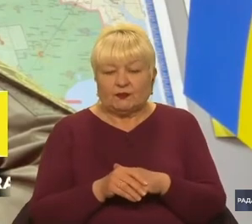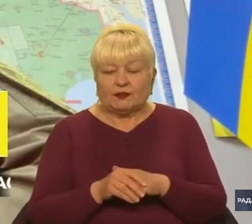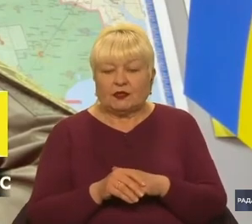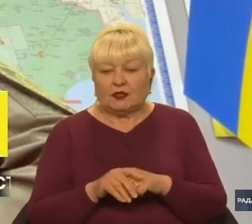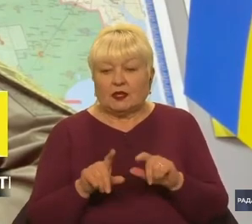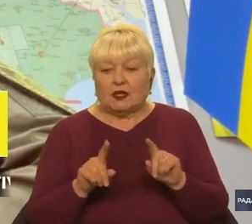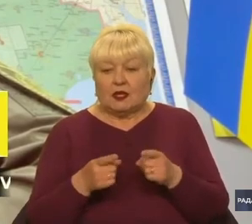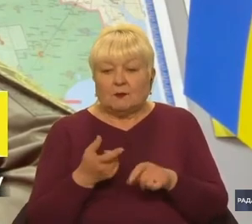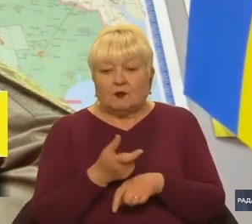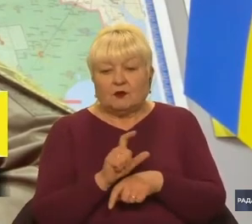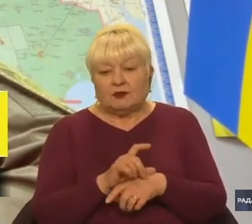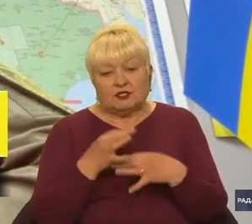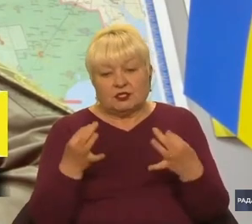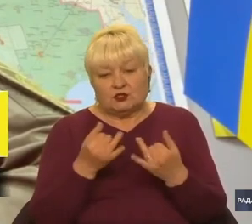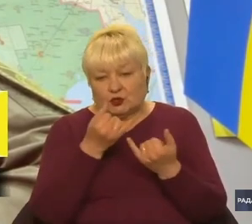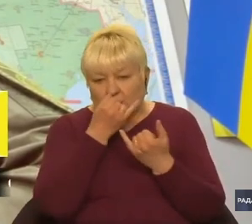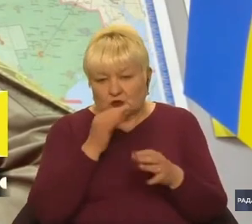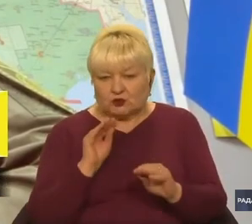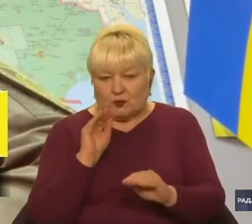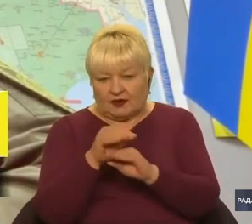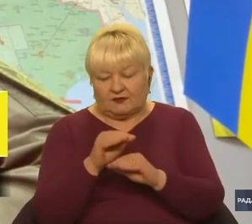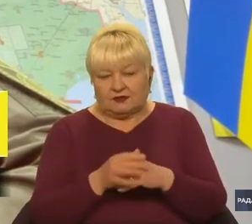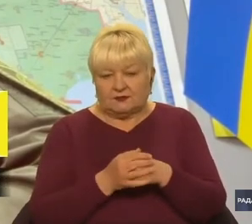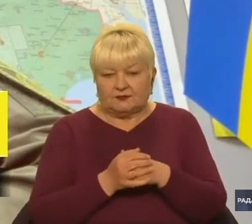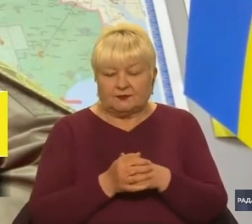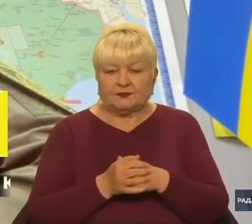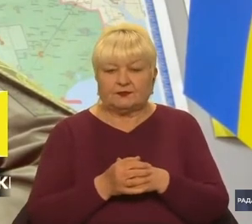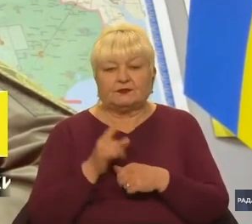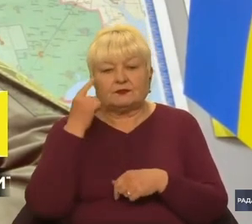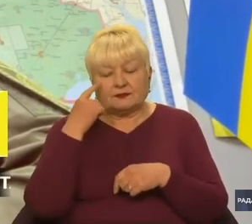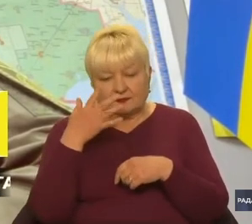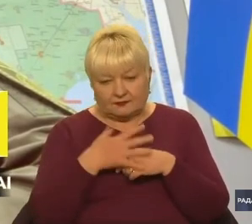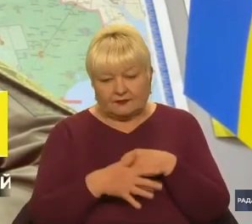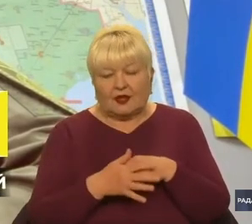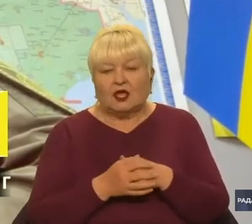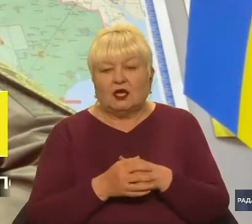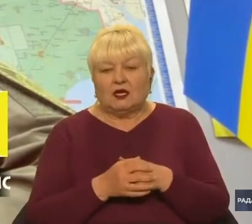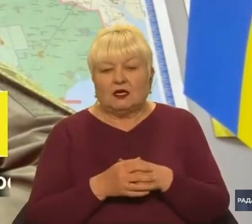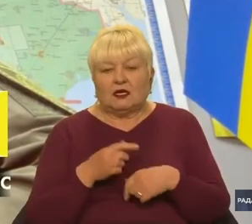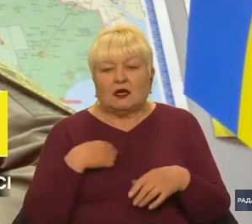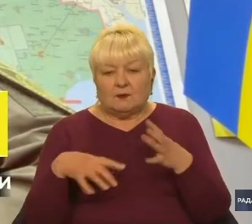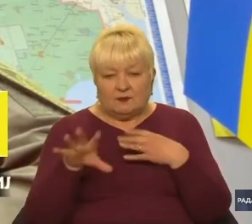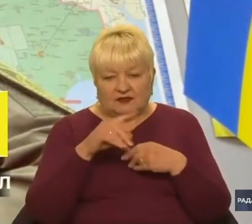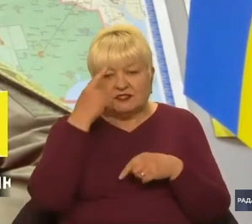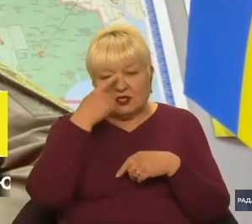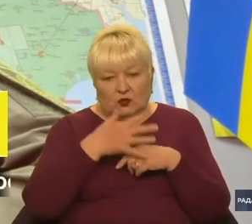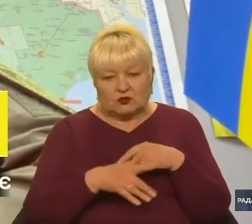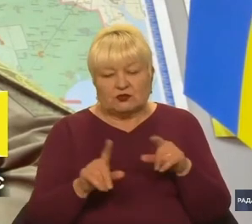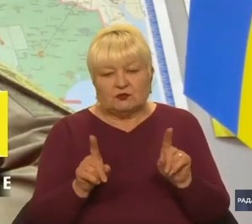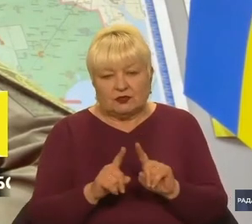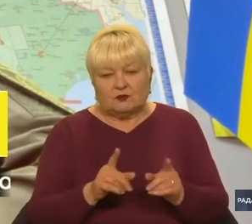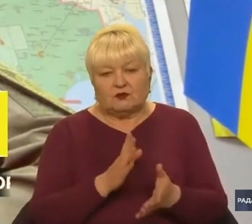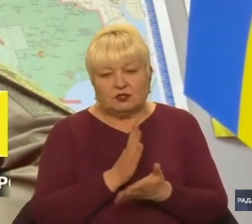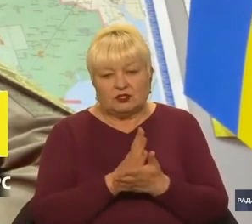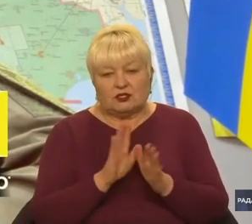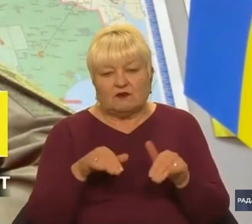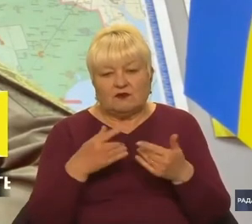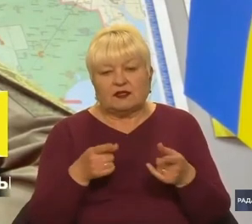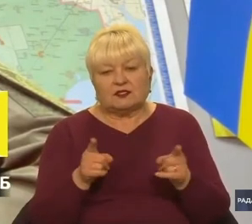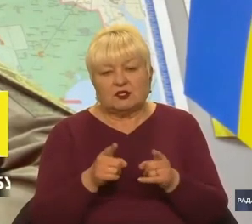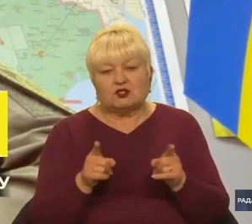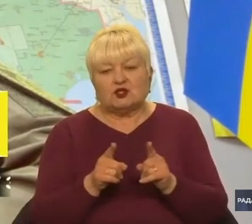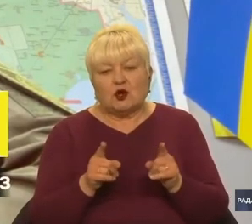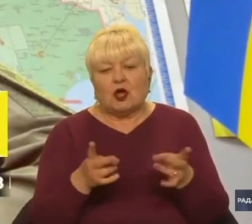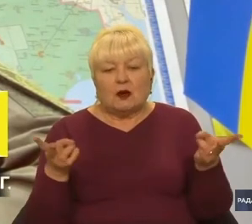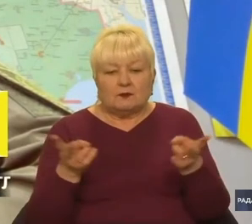Більше нічого не можу додати. Зрозуміло. Отже, ми всі розуміємо, що є речі, які вимагають тиші для